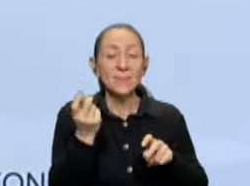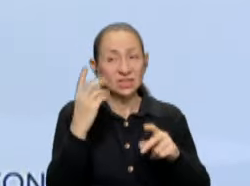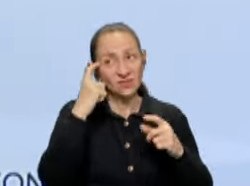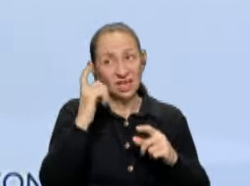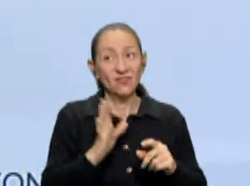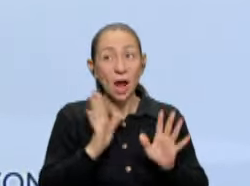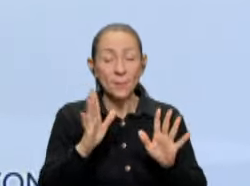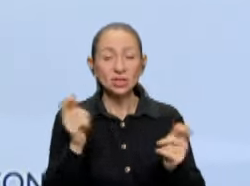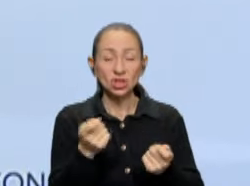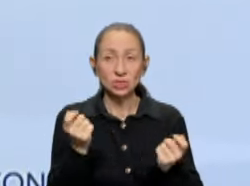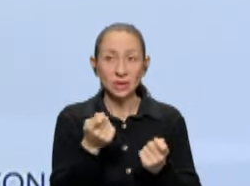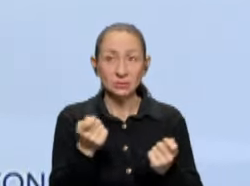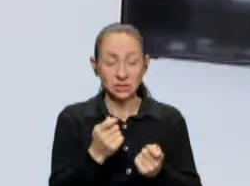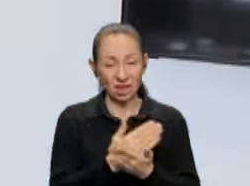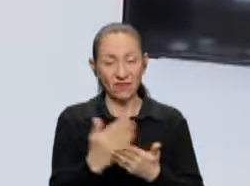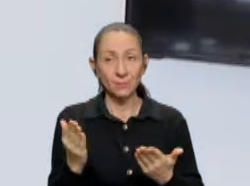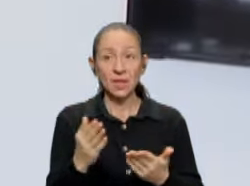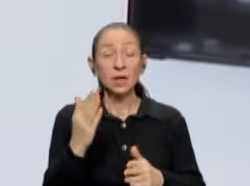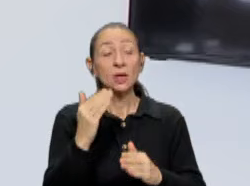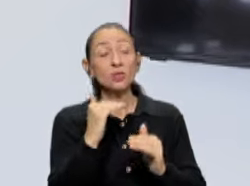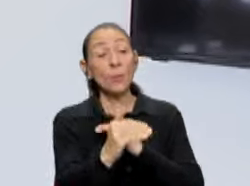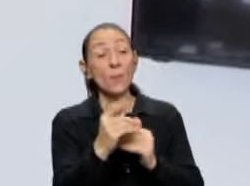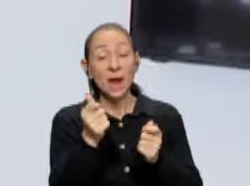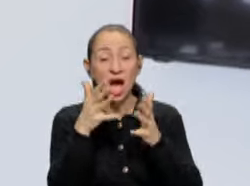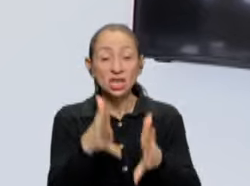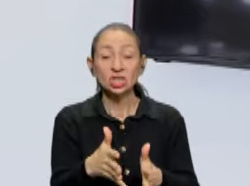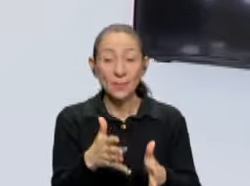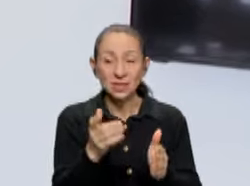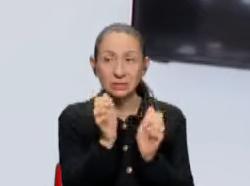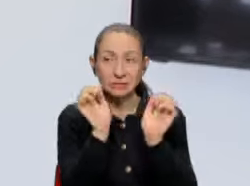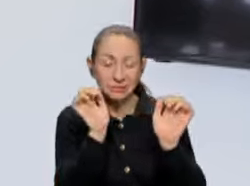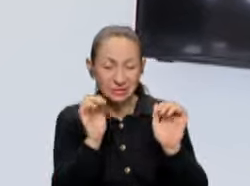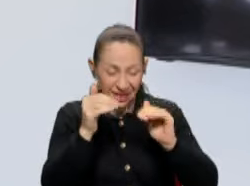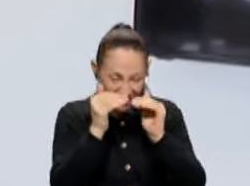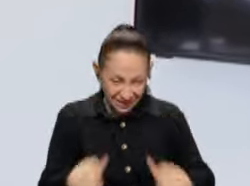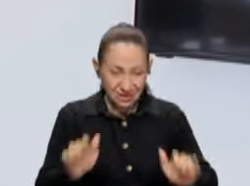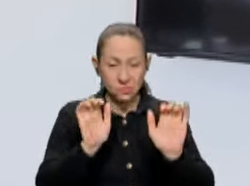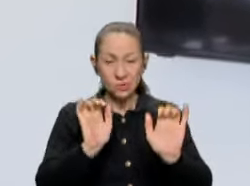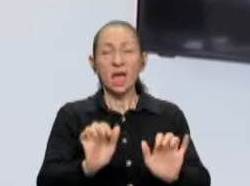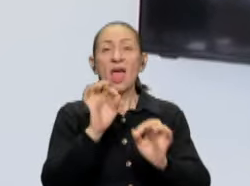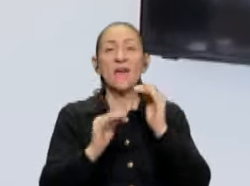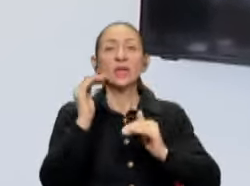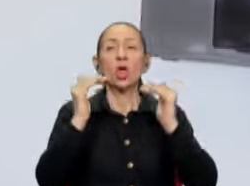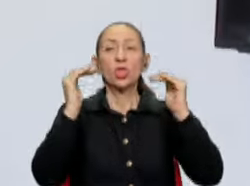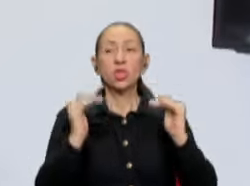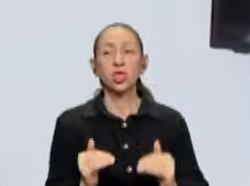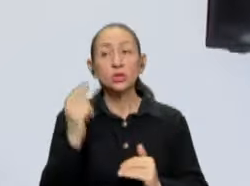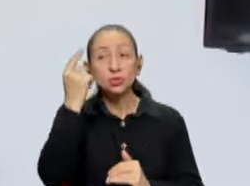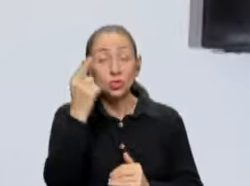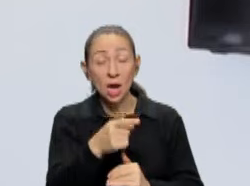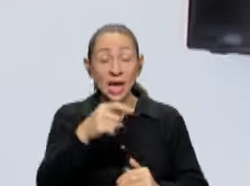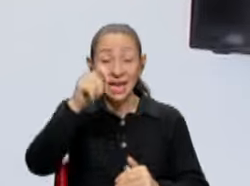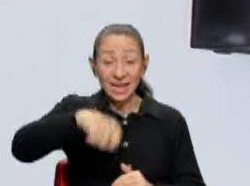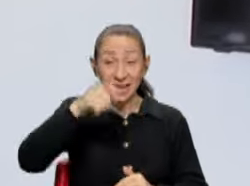fikrimiz var ama çalışmalarımız sürüyor vatandaşın Para harcama kabiliyetini sınırlandırarak enflasyonu düşünebilecek ellerini kurguluyor kredi